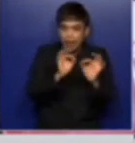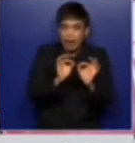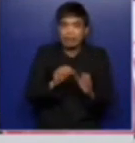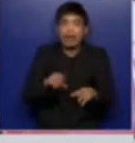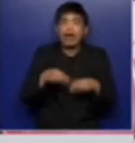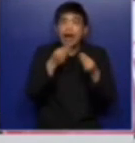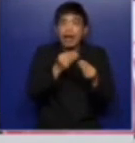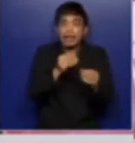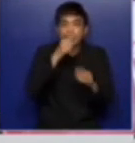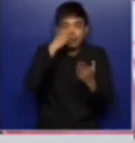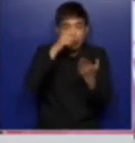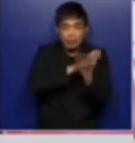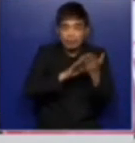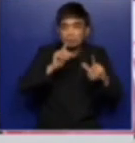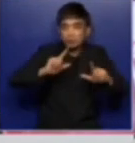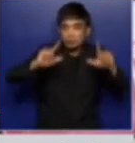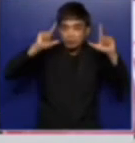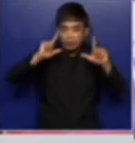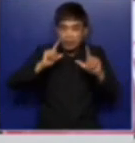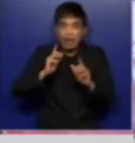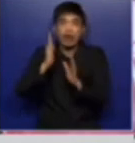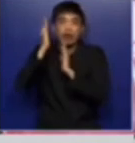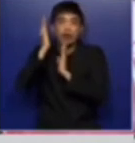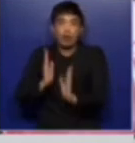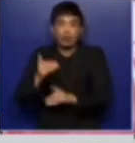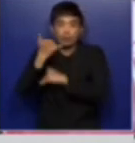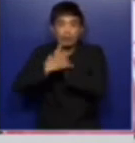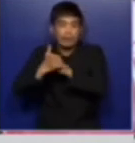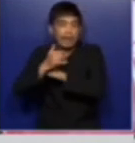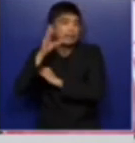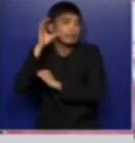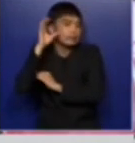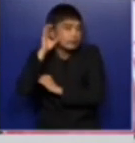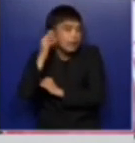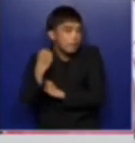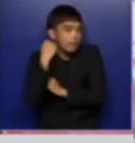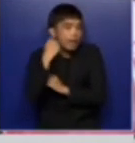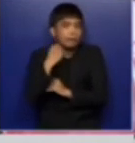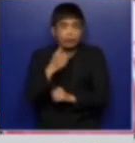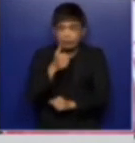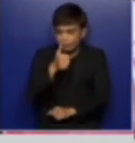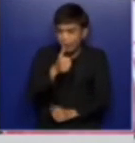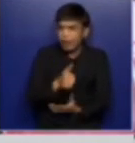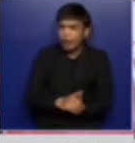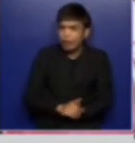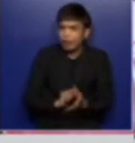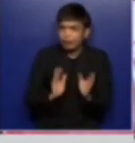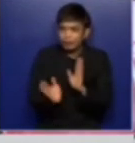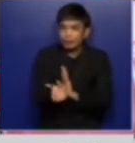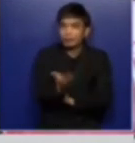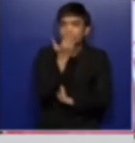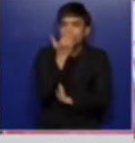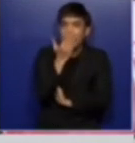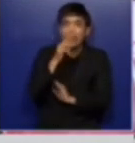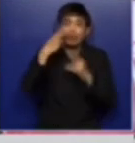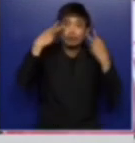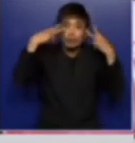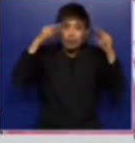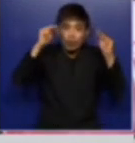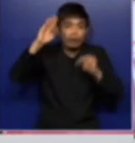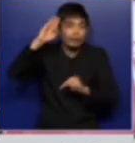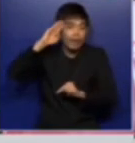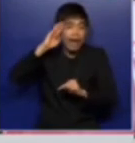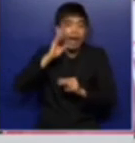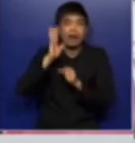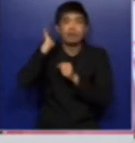ว่านี้เมื่อช่วงเช้าผมได้ยินท่านนายกรัฐมนตรีได้กล่าวถึง